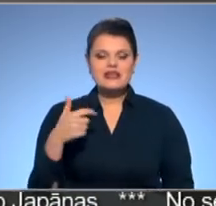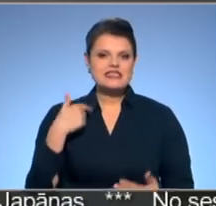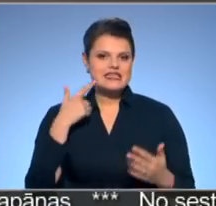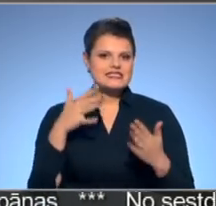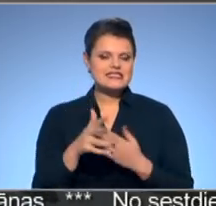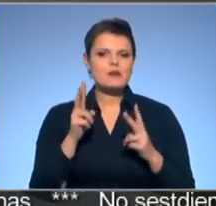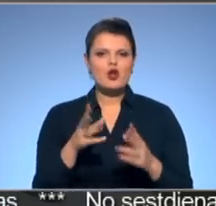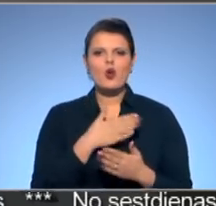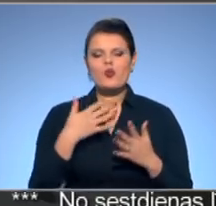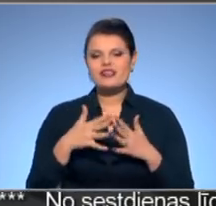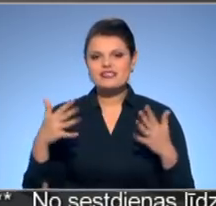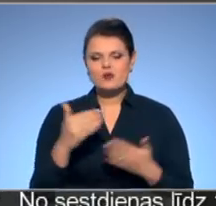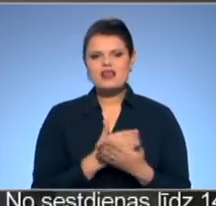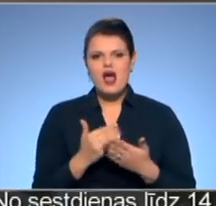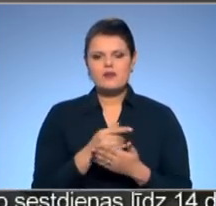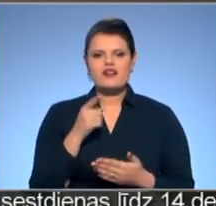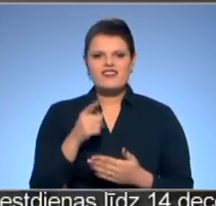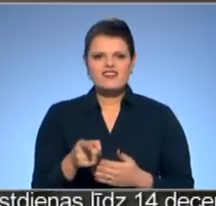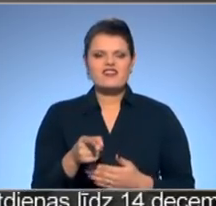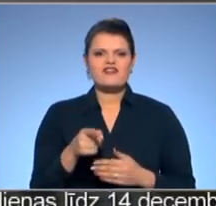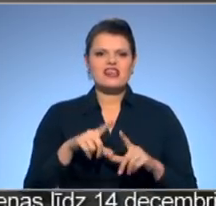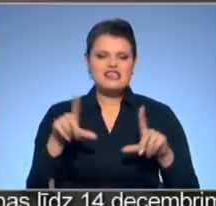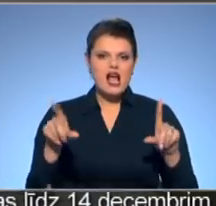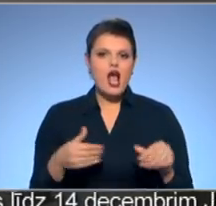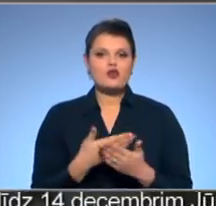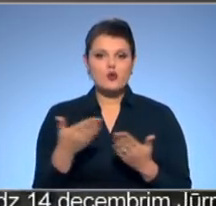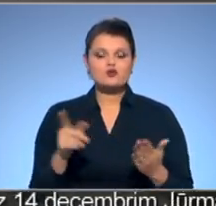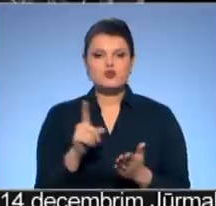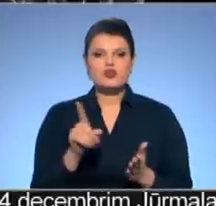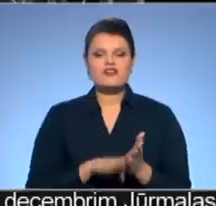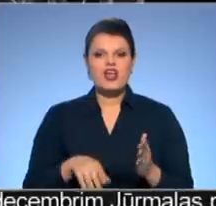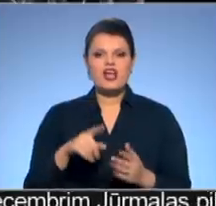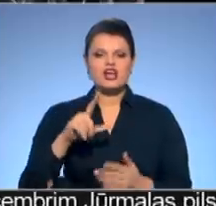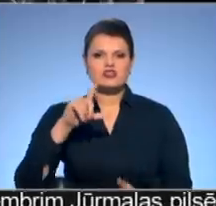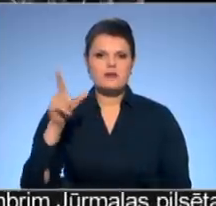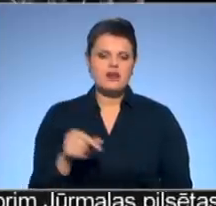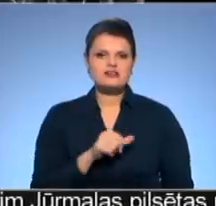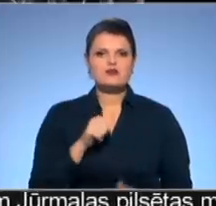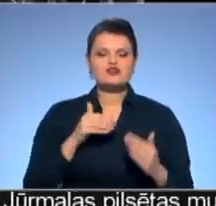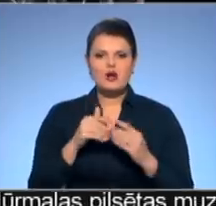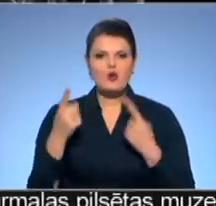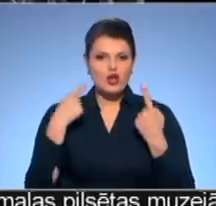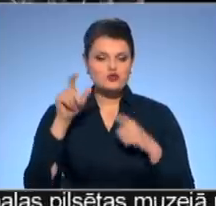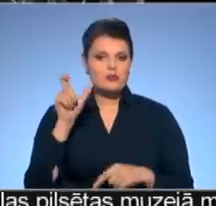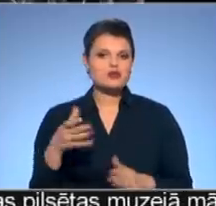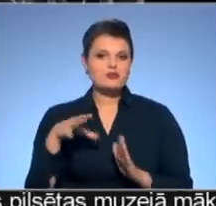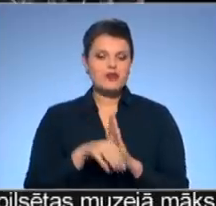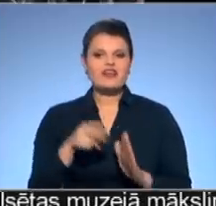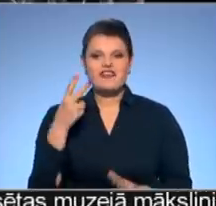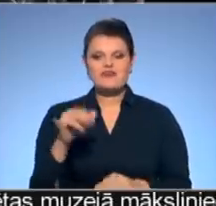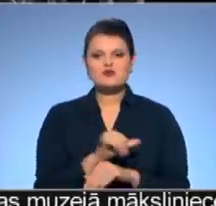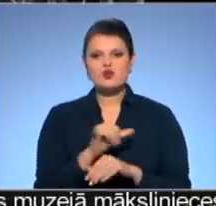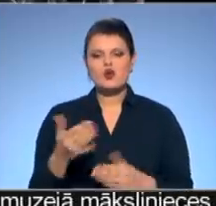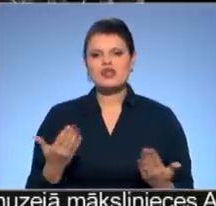ka ļoti daudzās atkārtojās tāds klišejisks kadrs, kur ir vienkārši pilnmēnesis. Pašmāja radošajai personībai ir pievienojušās divas